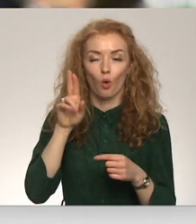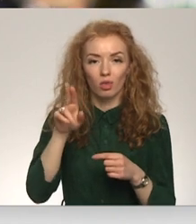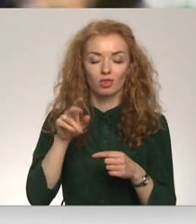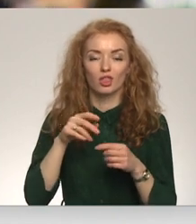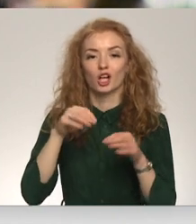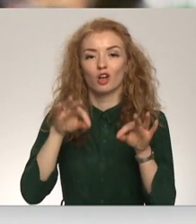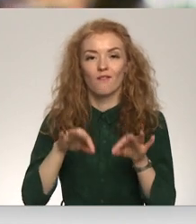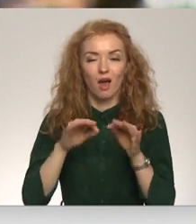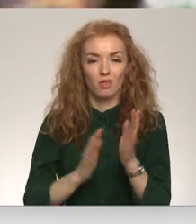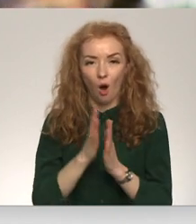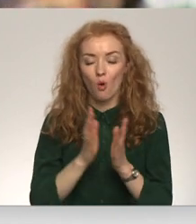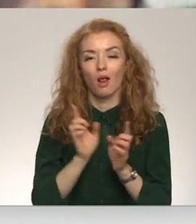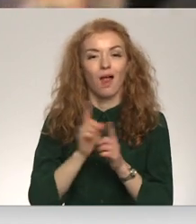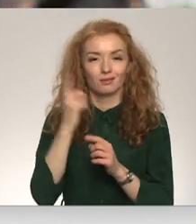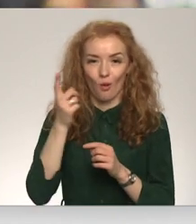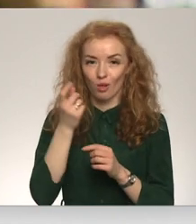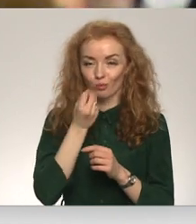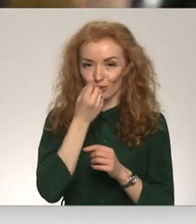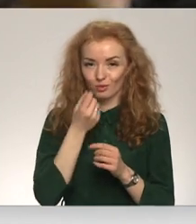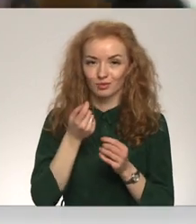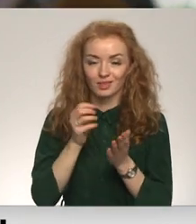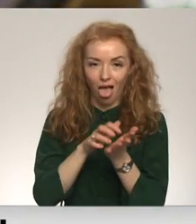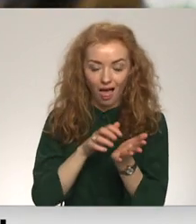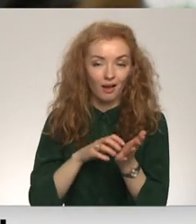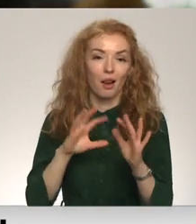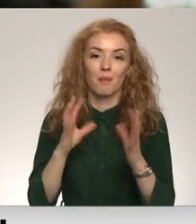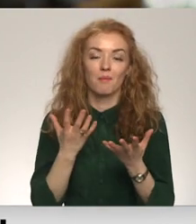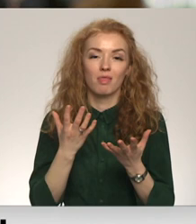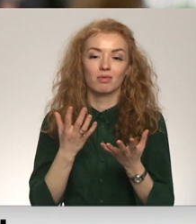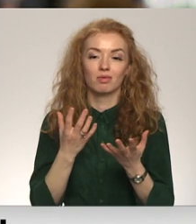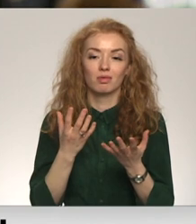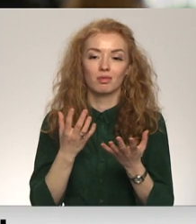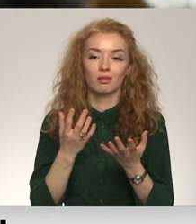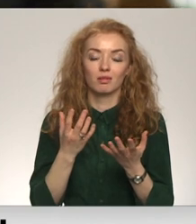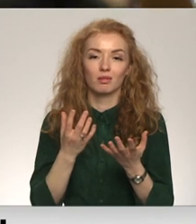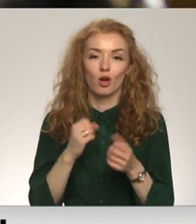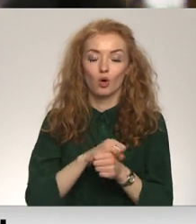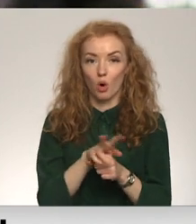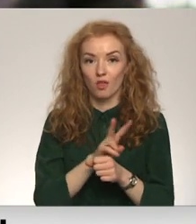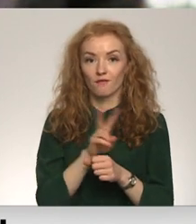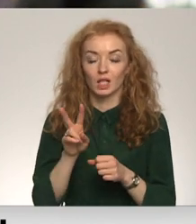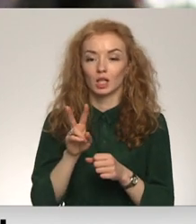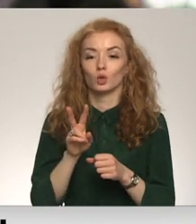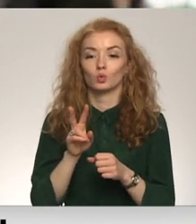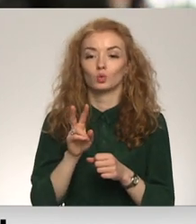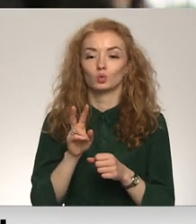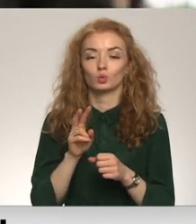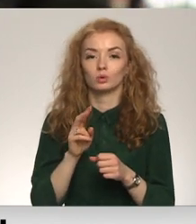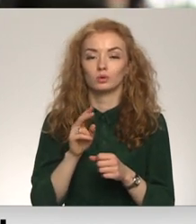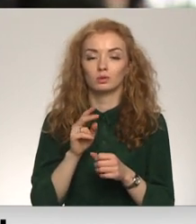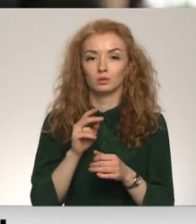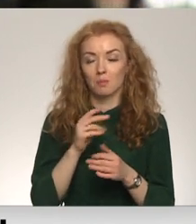arī saulesputu sēklas, bet varētu teikt, tāda labā ziņa ir, ka Covid bija ļoti labs katalizators un apliecinājums, ka mēs